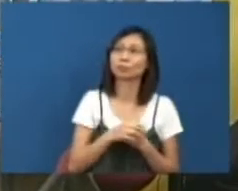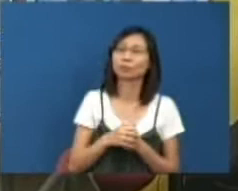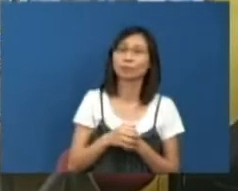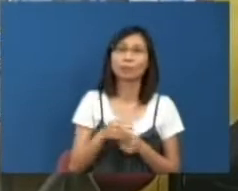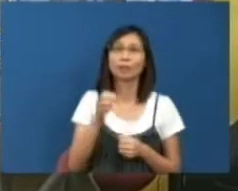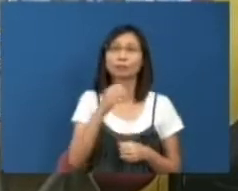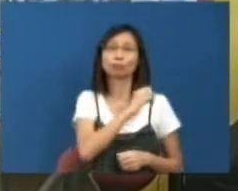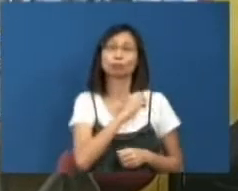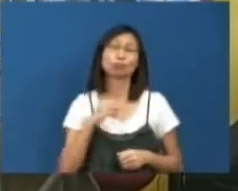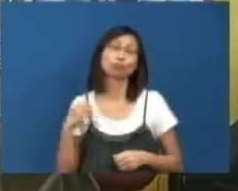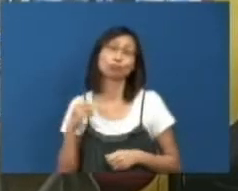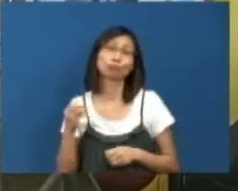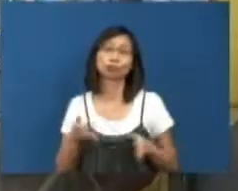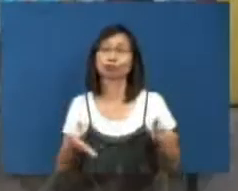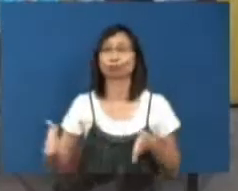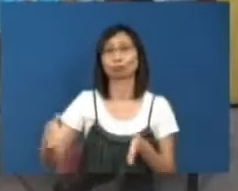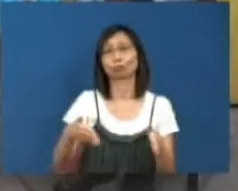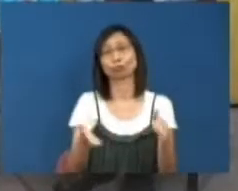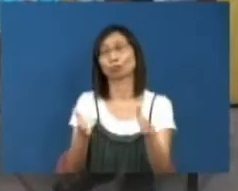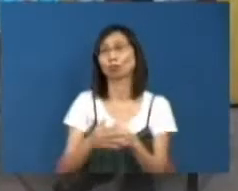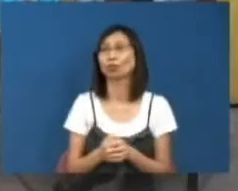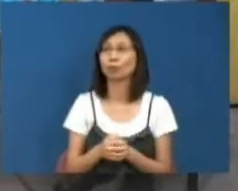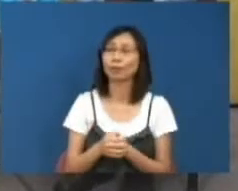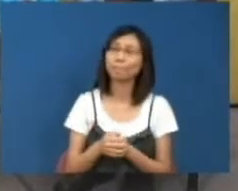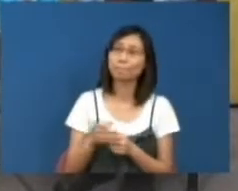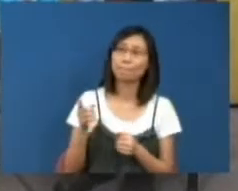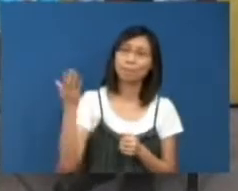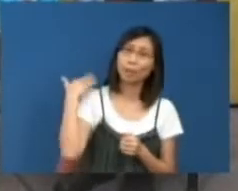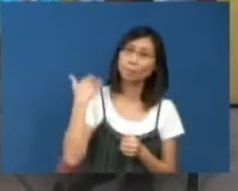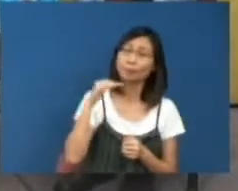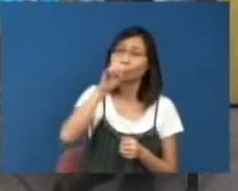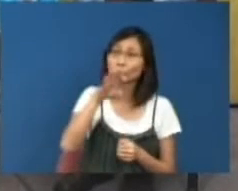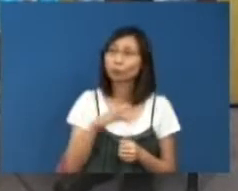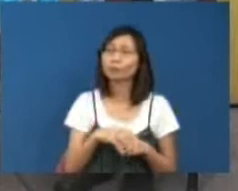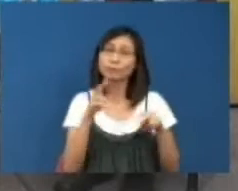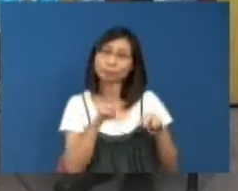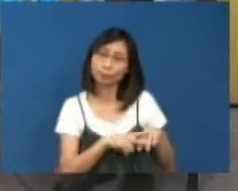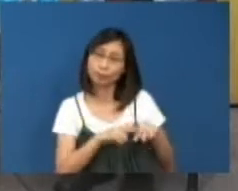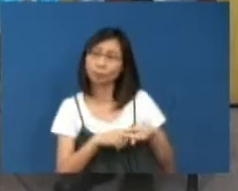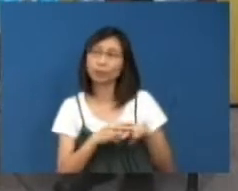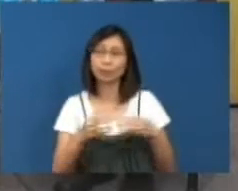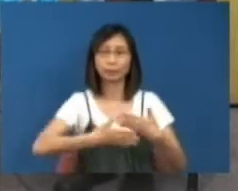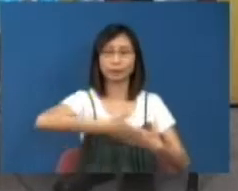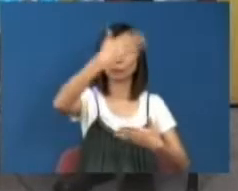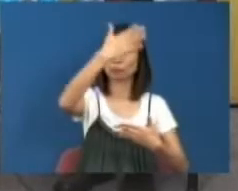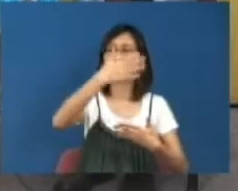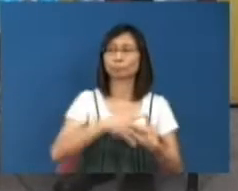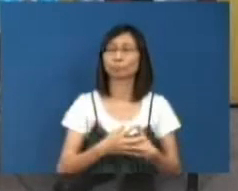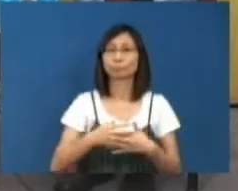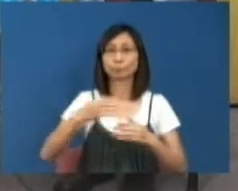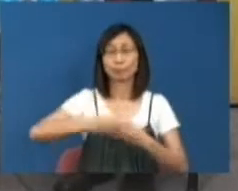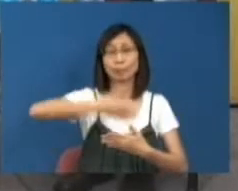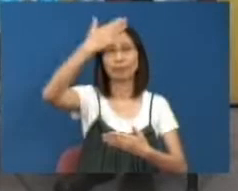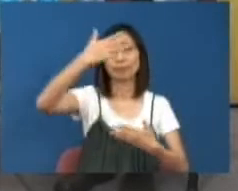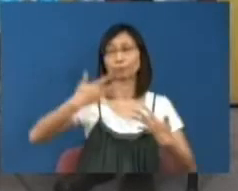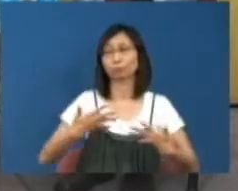咧，珠江呢個有啲建築物都已經起咗。你頭先剛才咧講呢、這個形式咧就建築物嘅時候起咗就